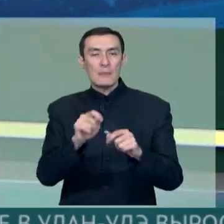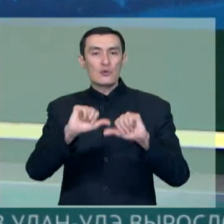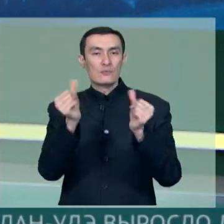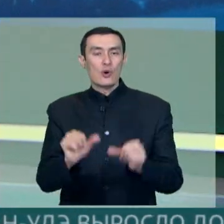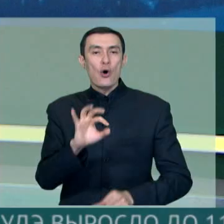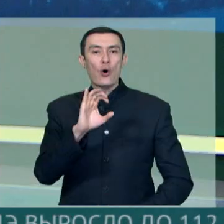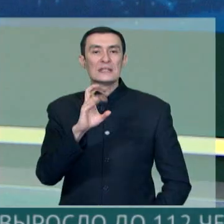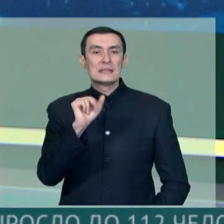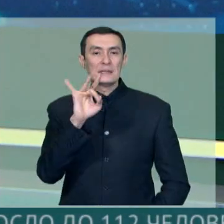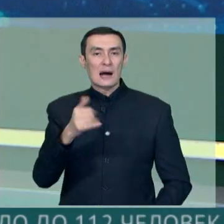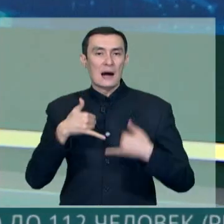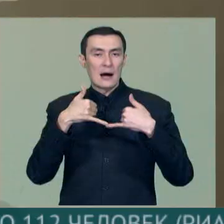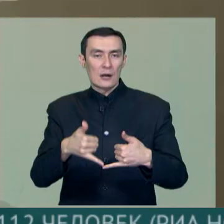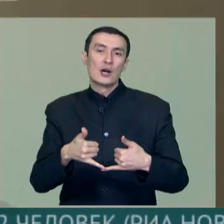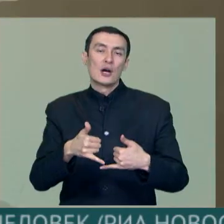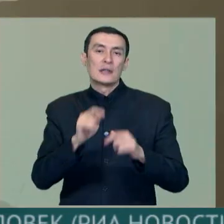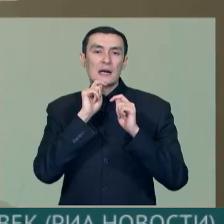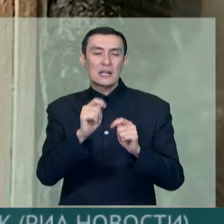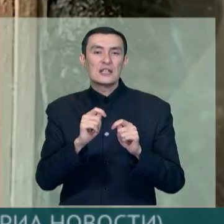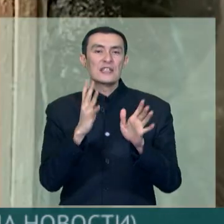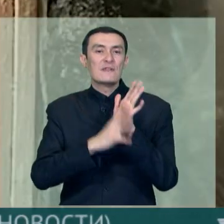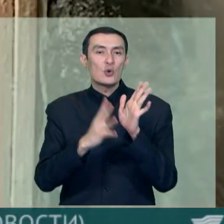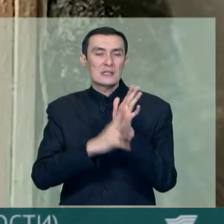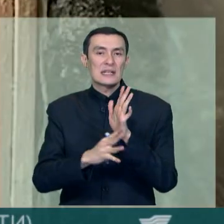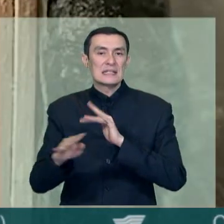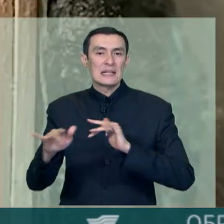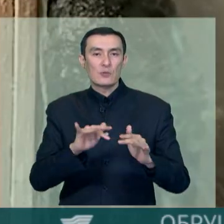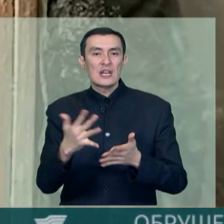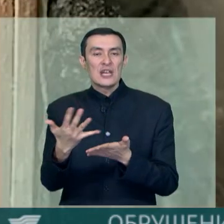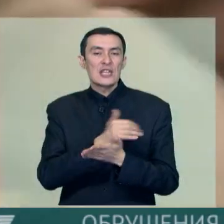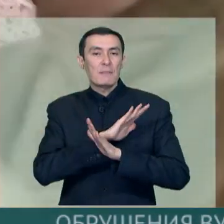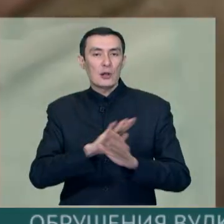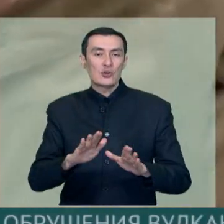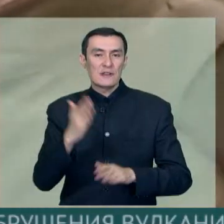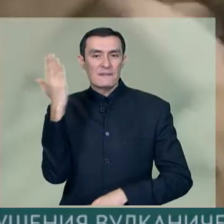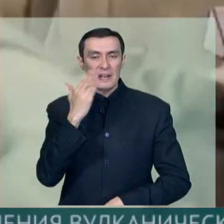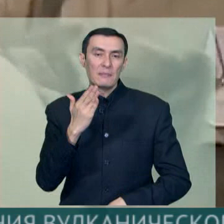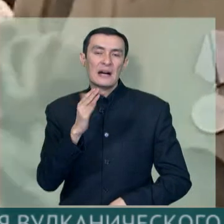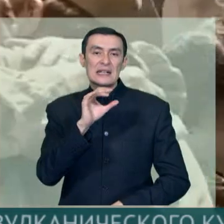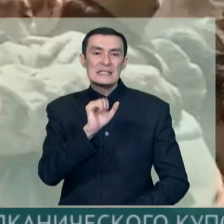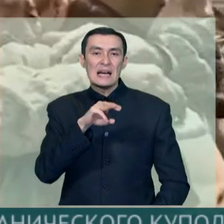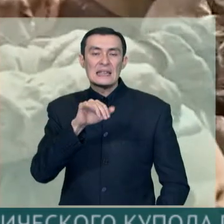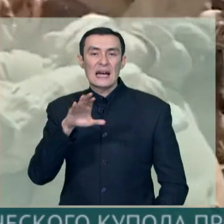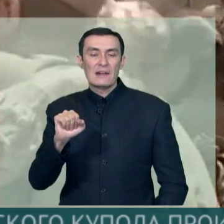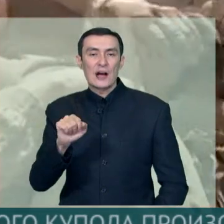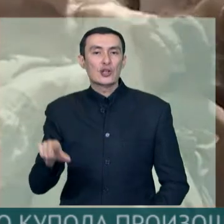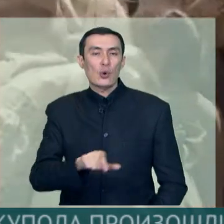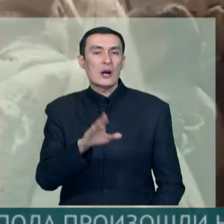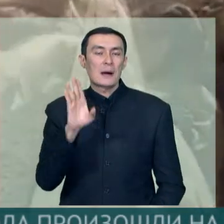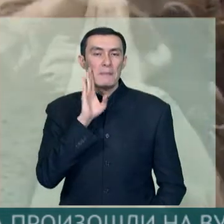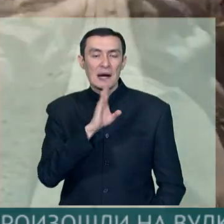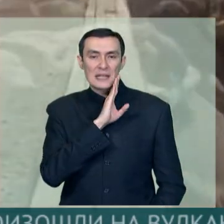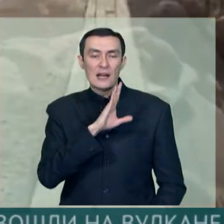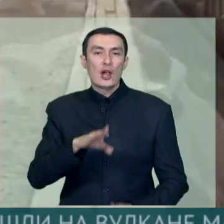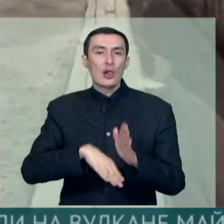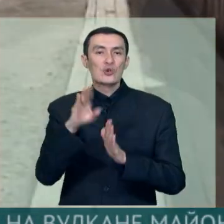уже известно, что награду юбилейной 90-й церемонии не получит фильм Ахана Сатаева «Дорога к матери». Кинокартина, выдвинутая в